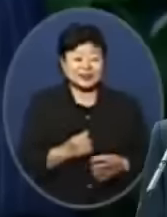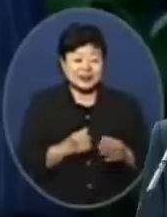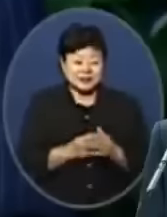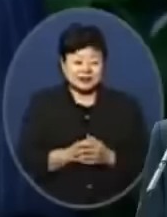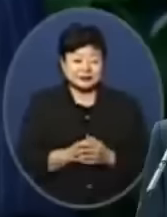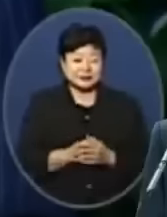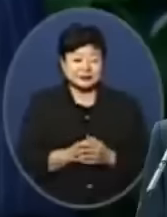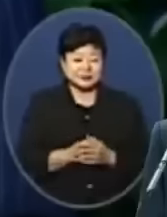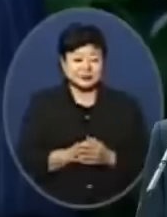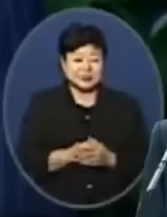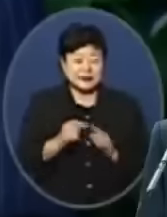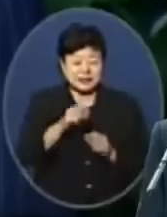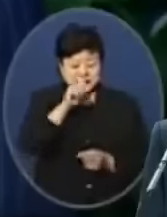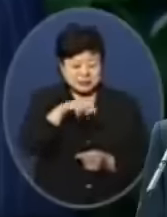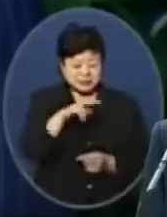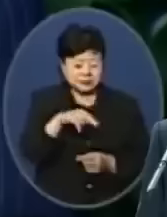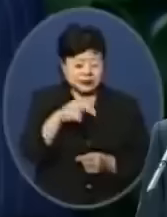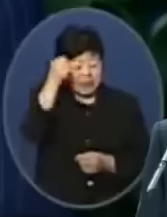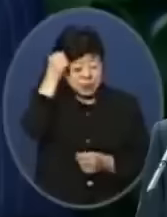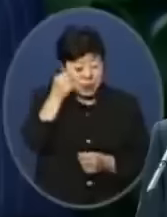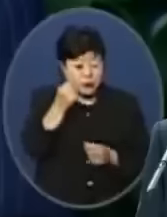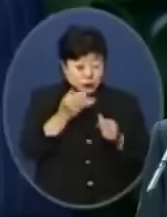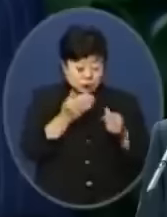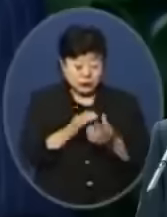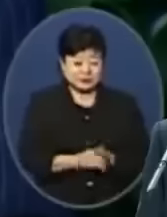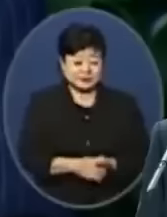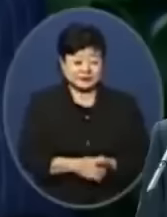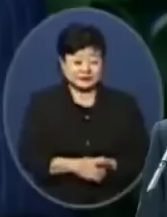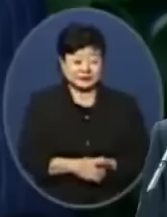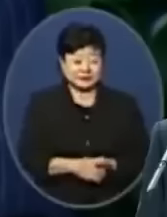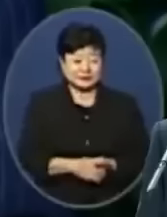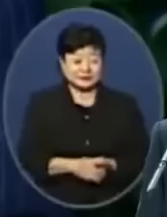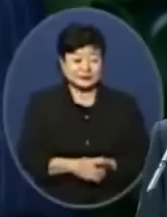그러므로 성경을 많이 외우십시오.